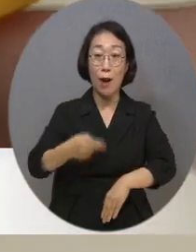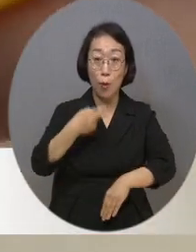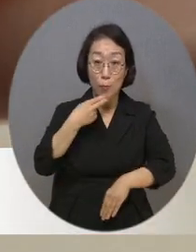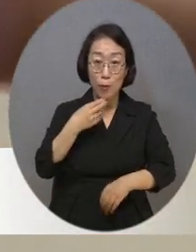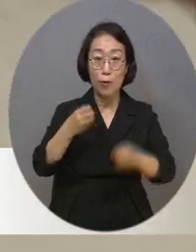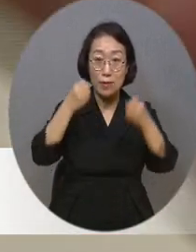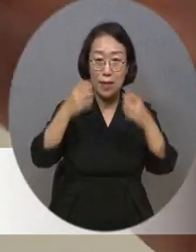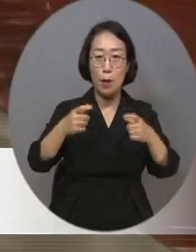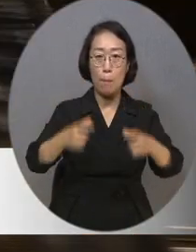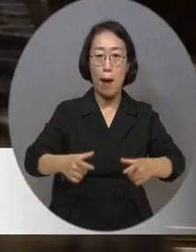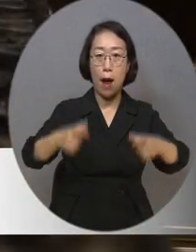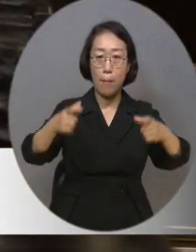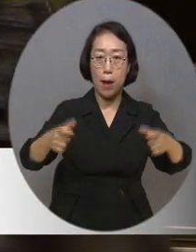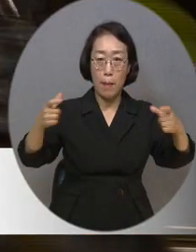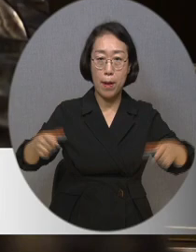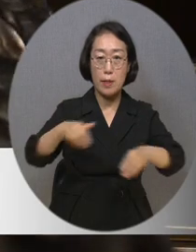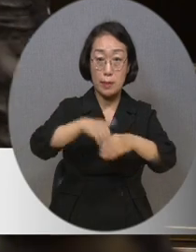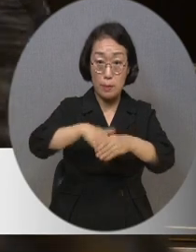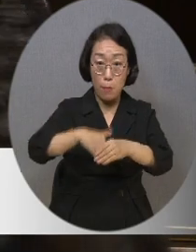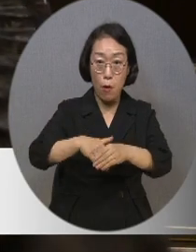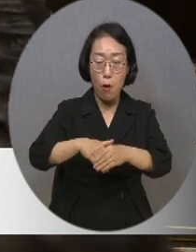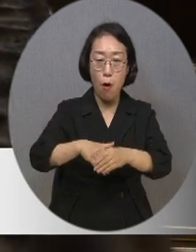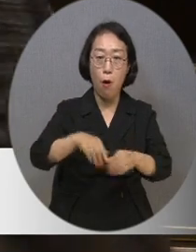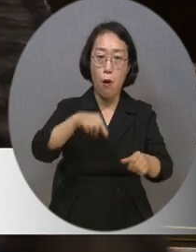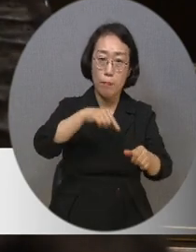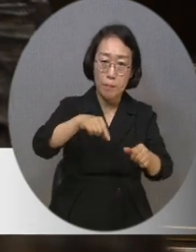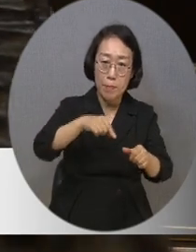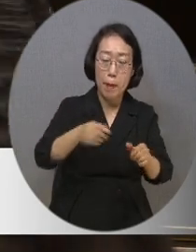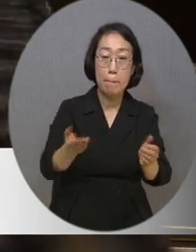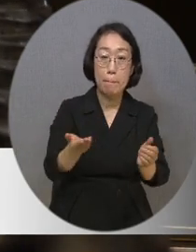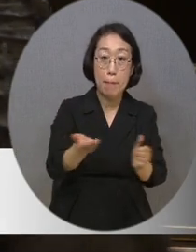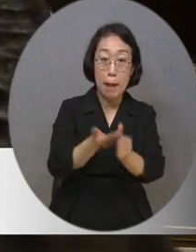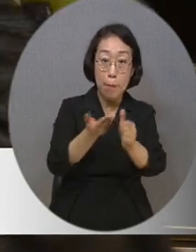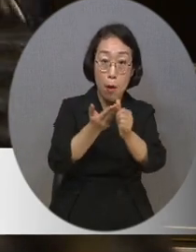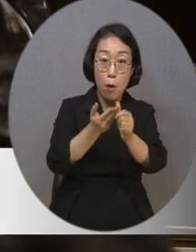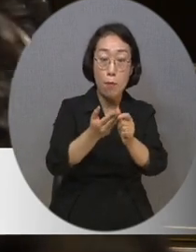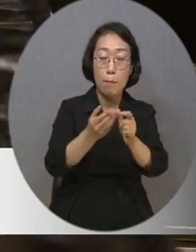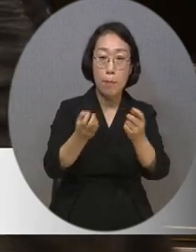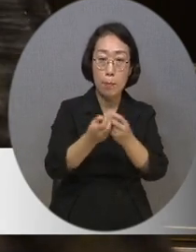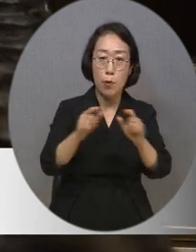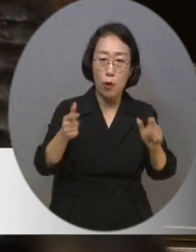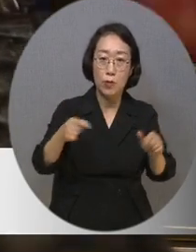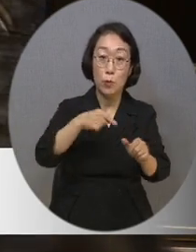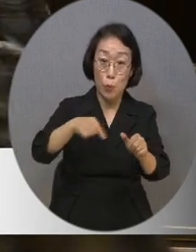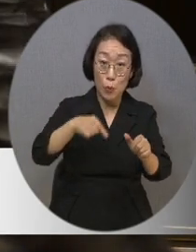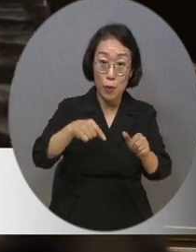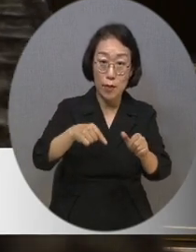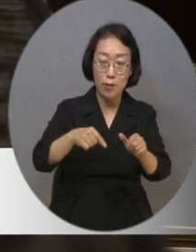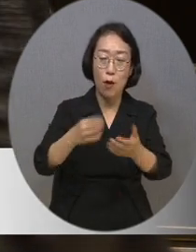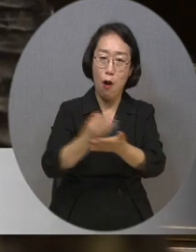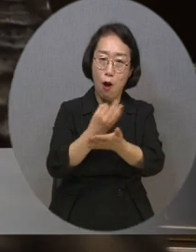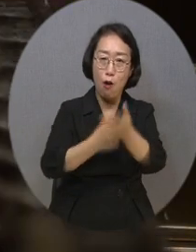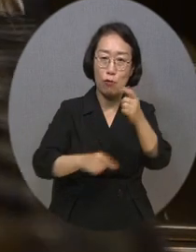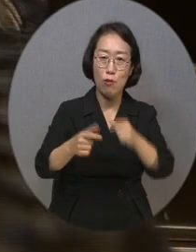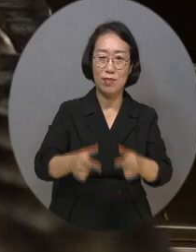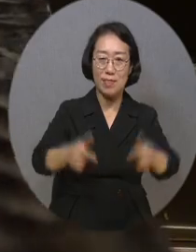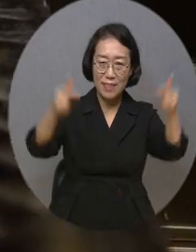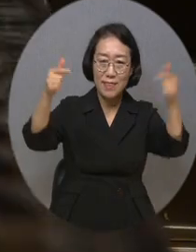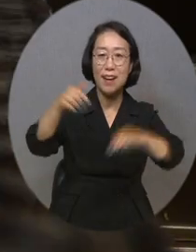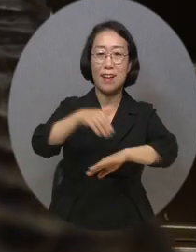점진적으로 확대하고 재배 방법이나 기술들을 개발하여 농가 소득을 점차 증진해 나갈